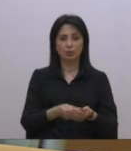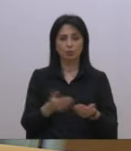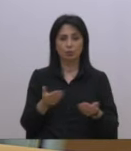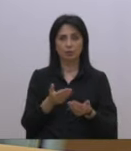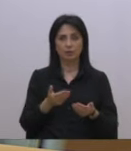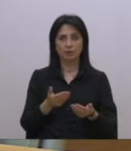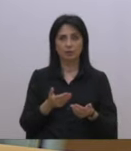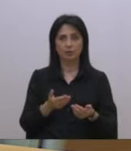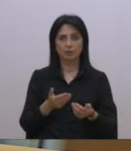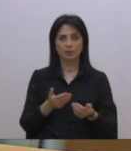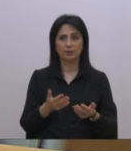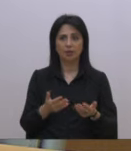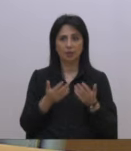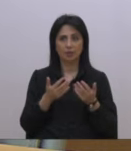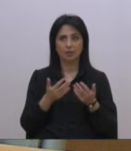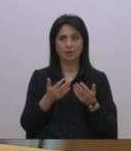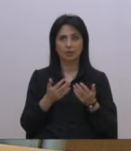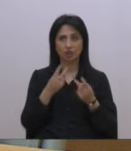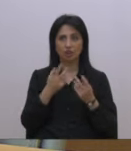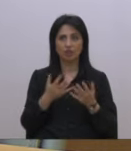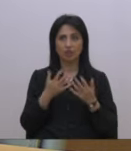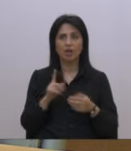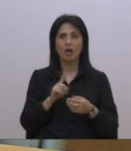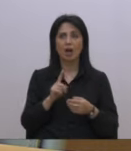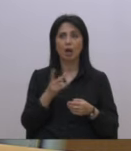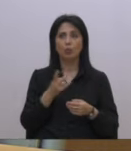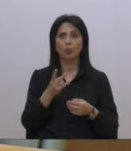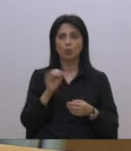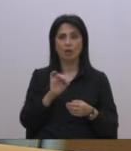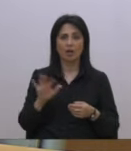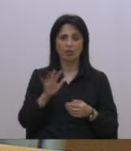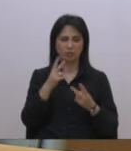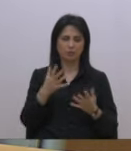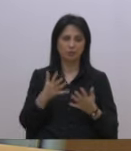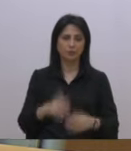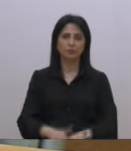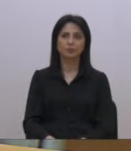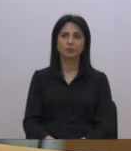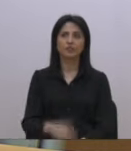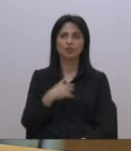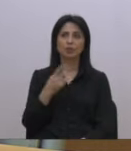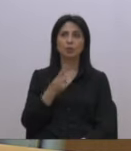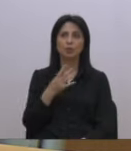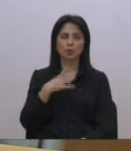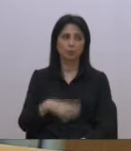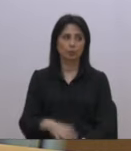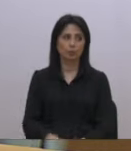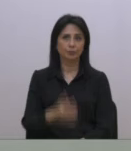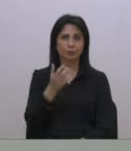რომელიც ნათლად ჩანს რა უნდა დასავლეთს. ჩვენ უნდა გაუძლო